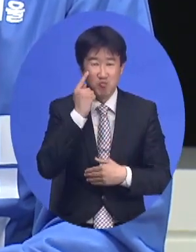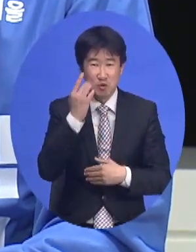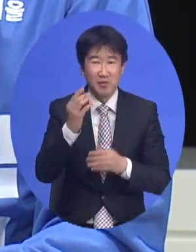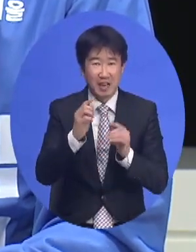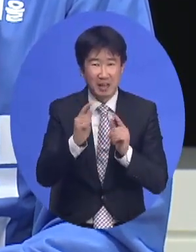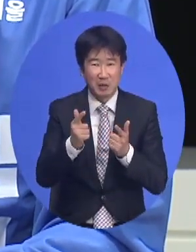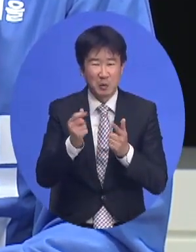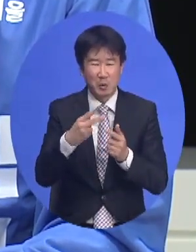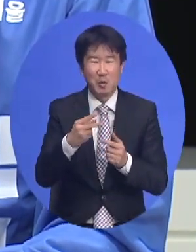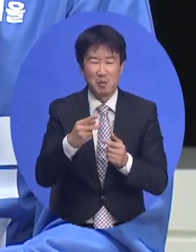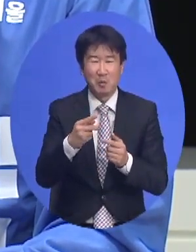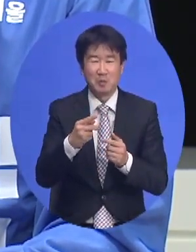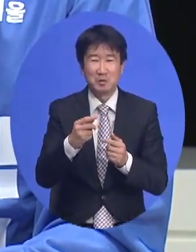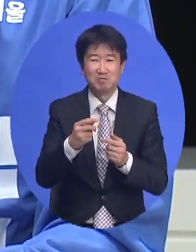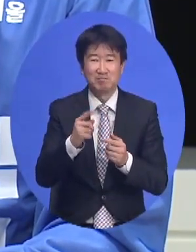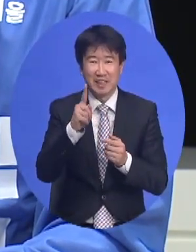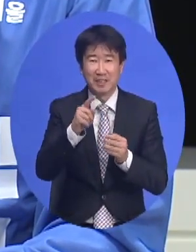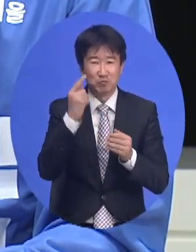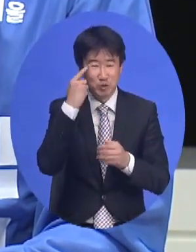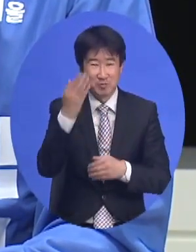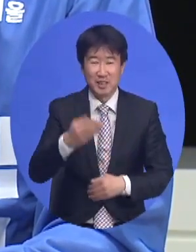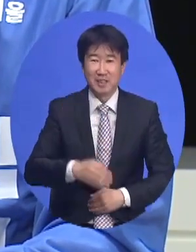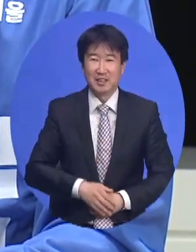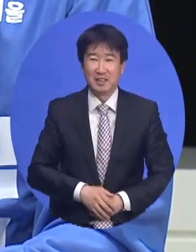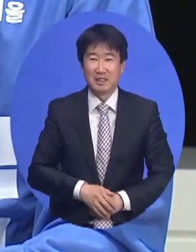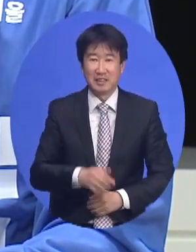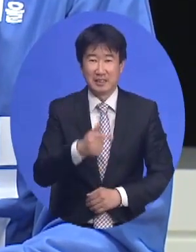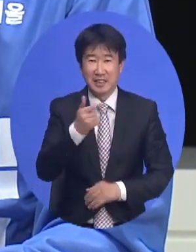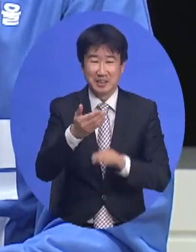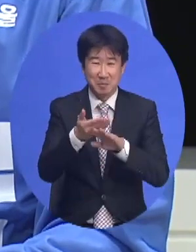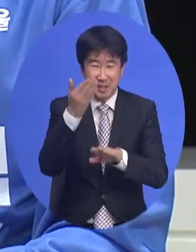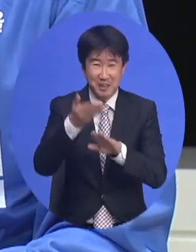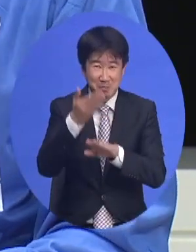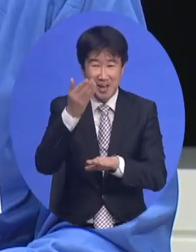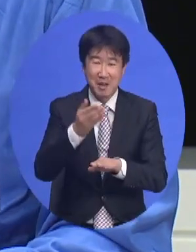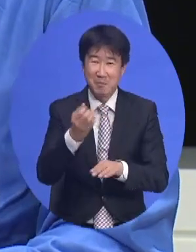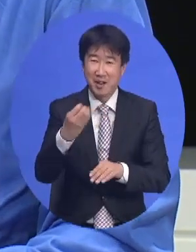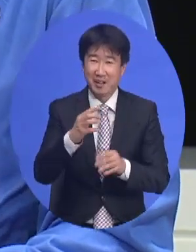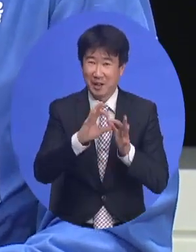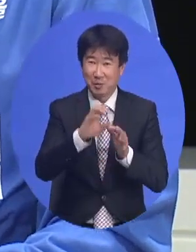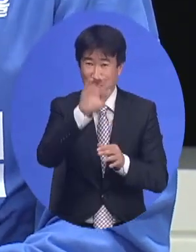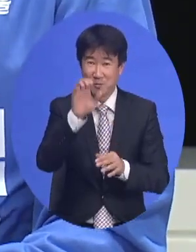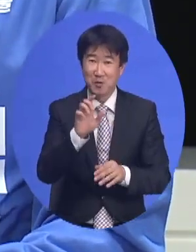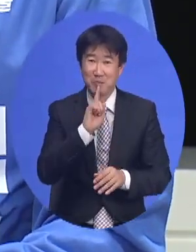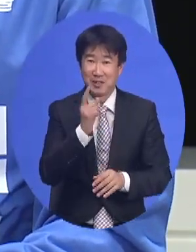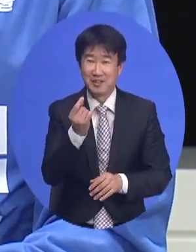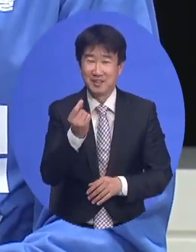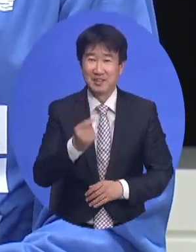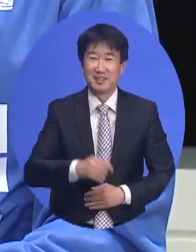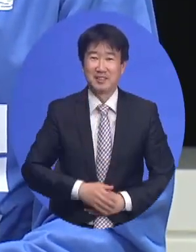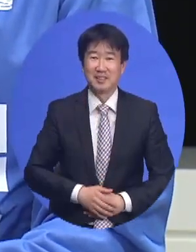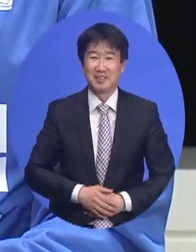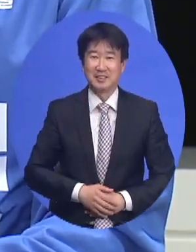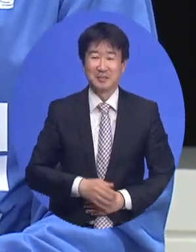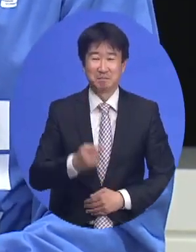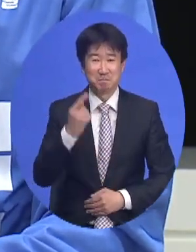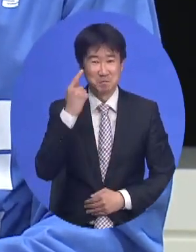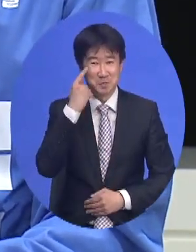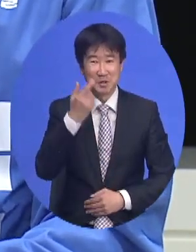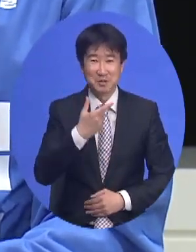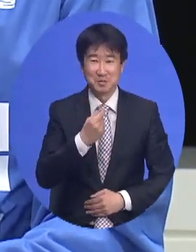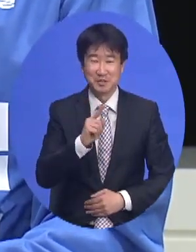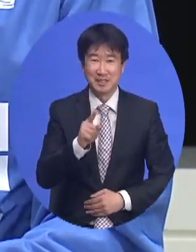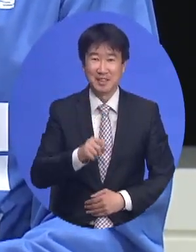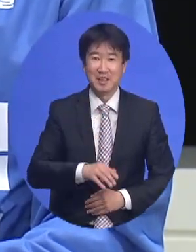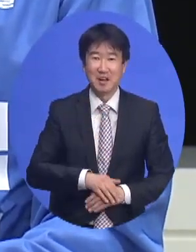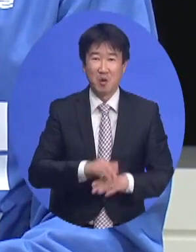않은 질문인데 아까 우리 대선배 때 대선배로서 그런데 예. 천상 묻지 않을 수 없습니다.